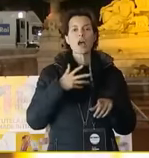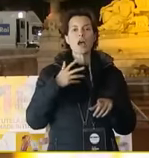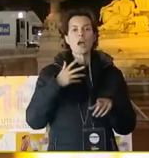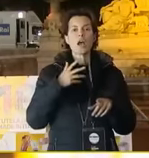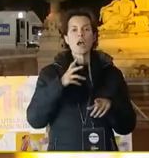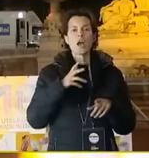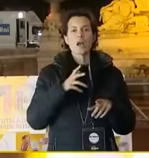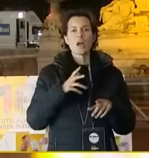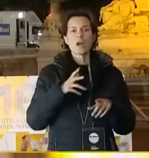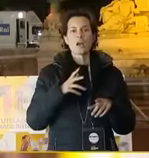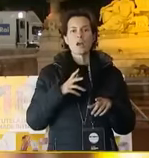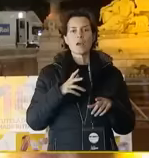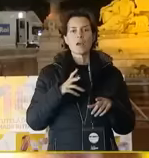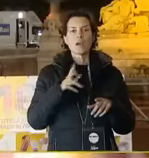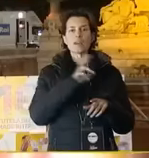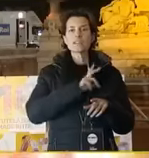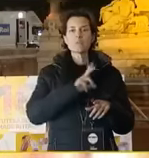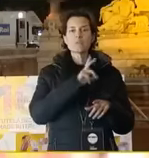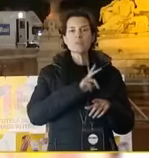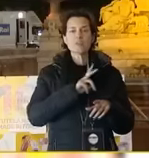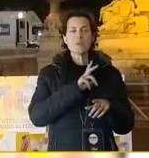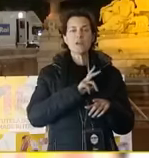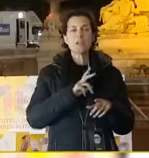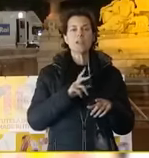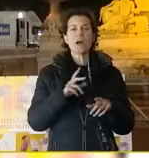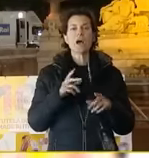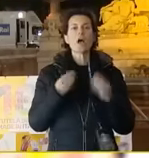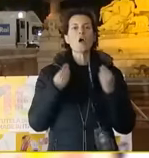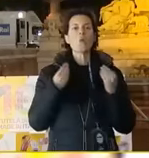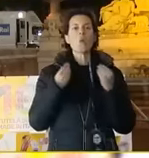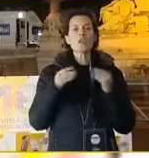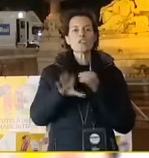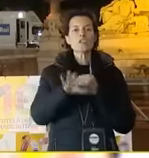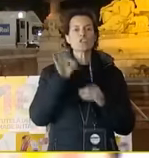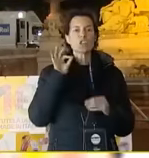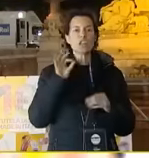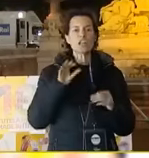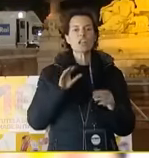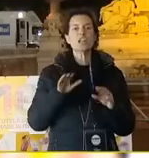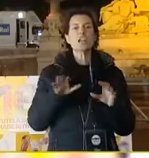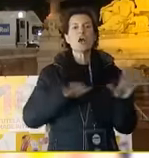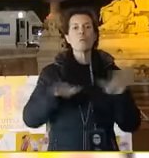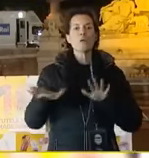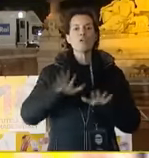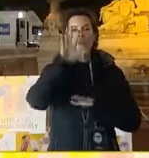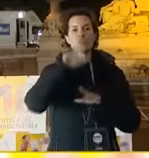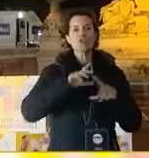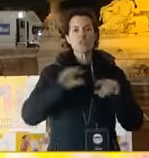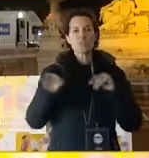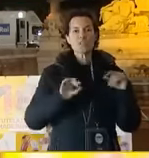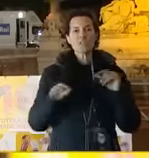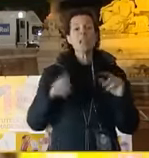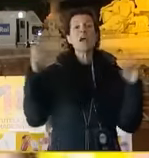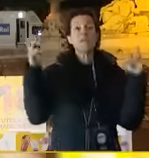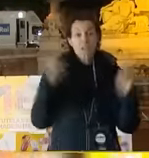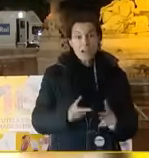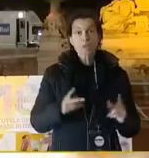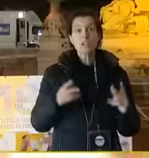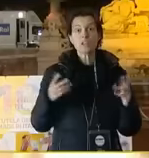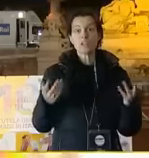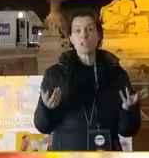che dove hanno scelto il Movimento 5 Stelle, le cose cambiano, e cambiano